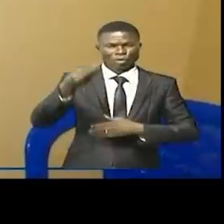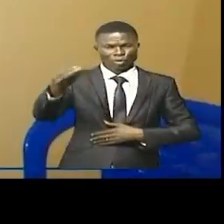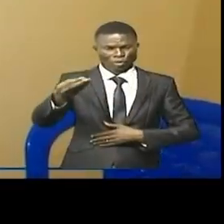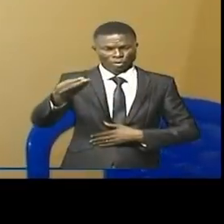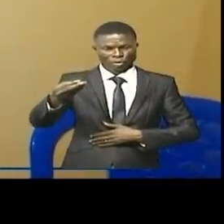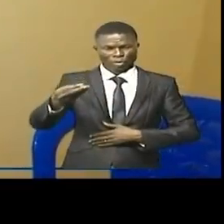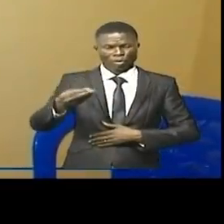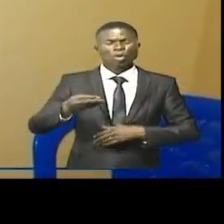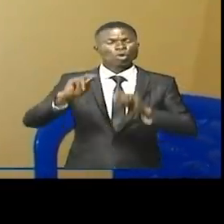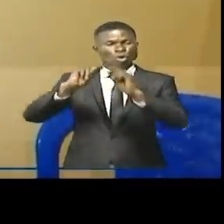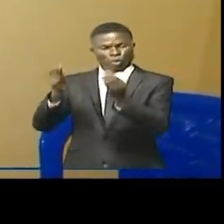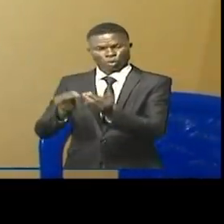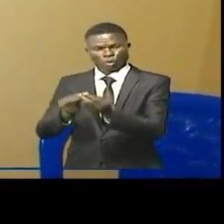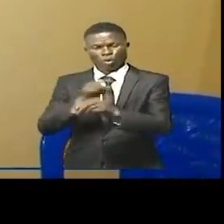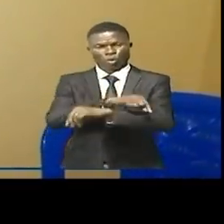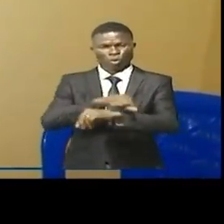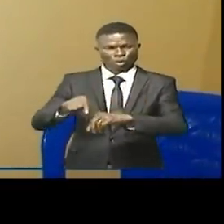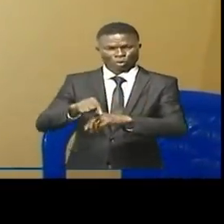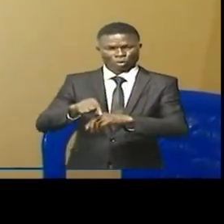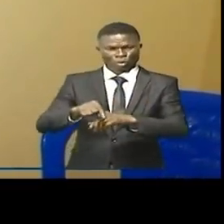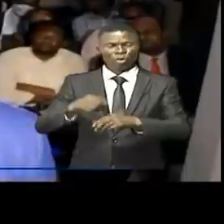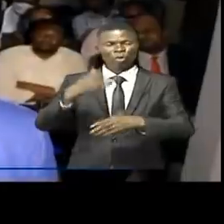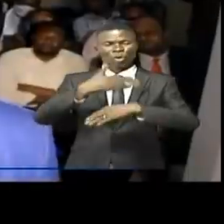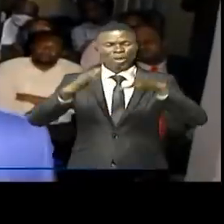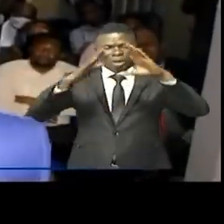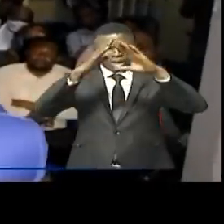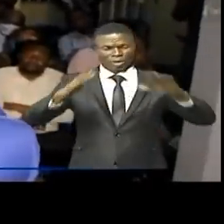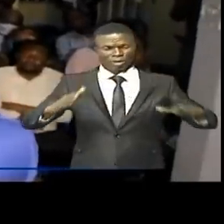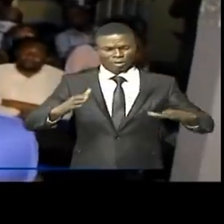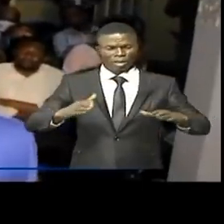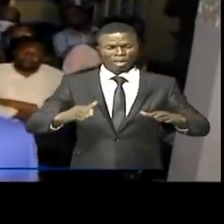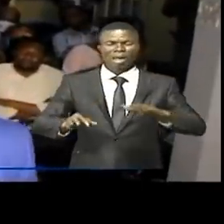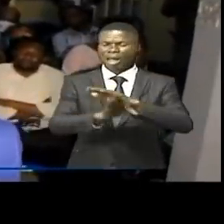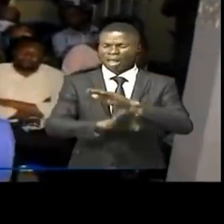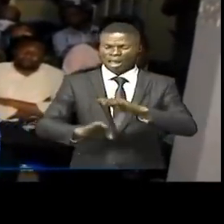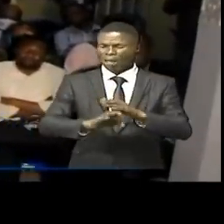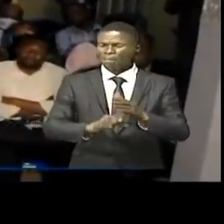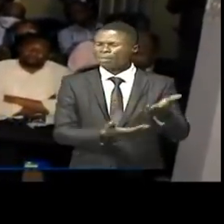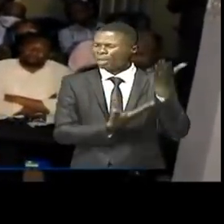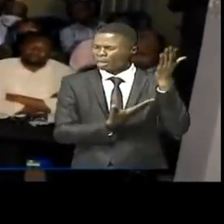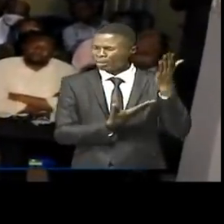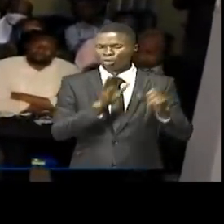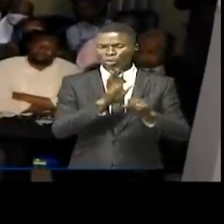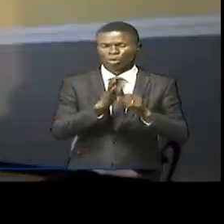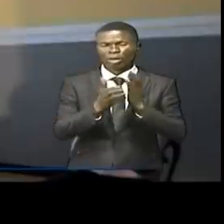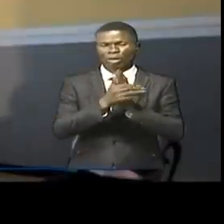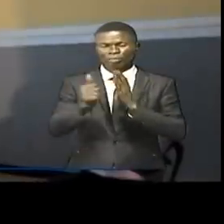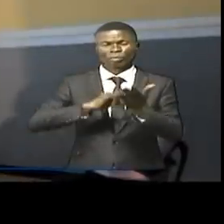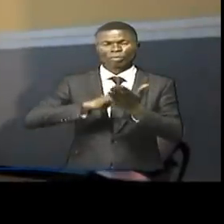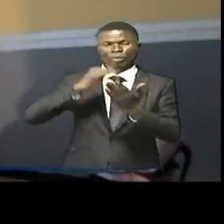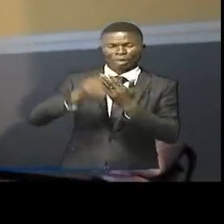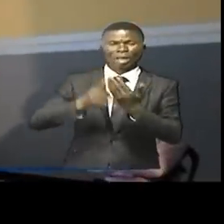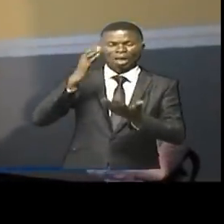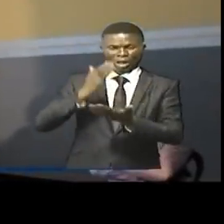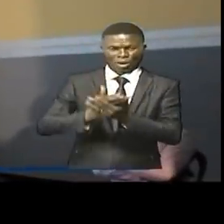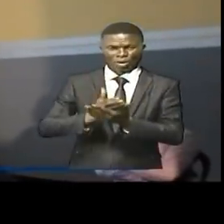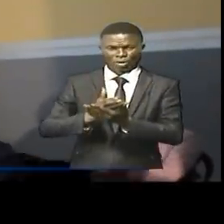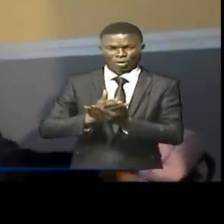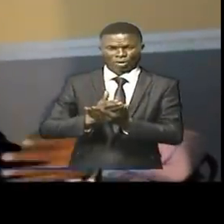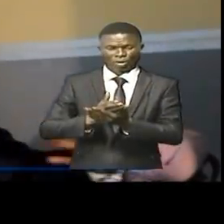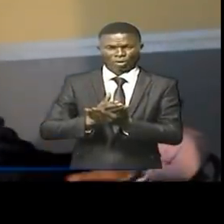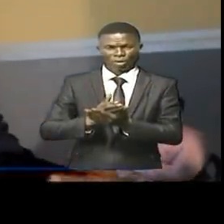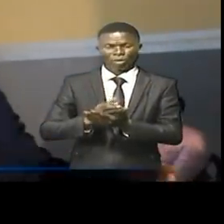entités administratives des infrastructures débat de qualité ces projets vient mettre fin au mans